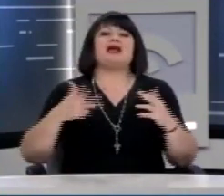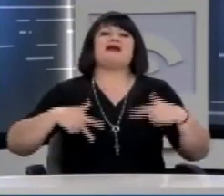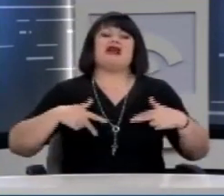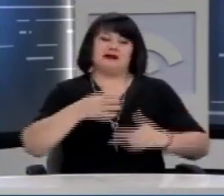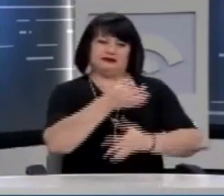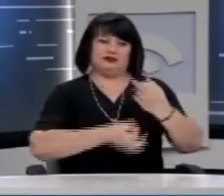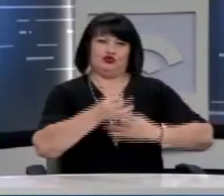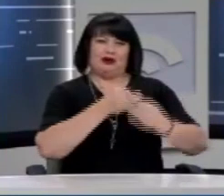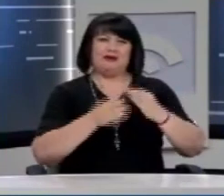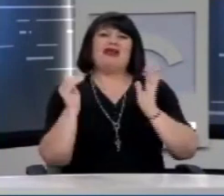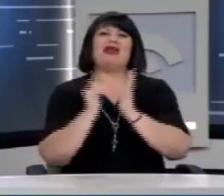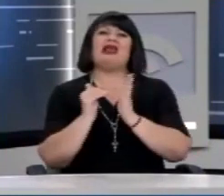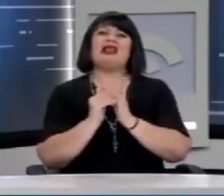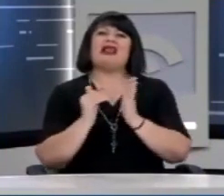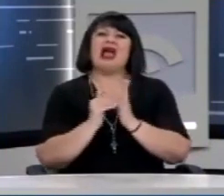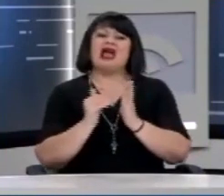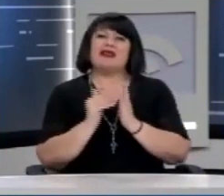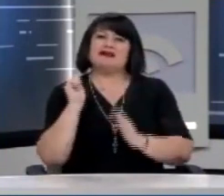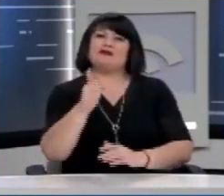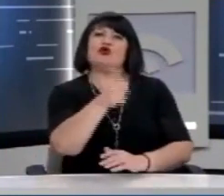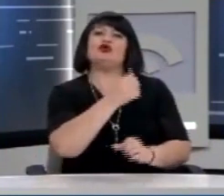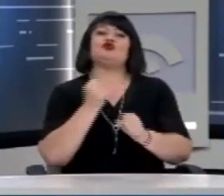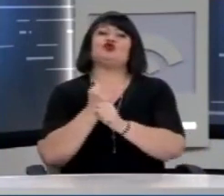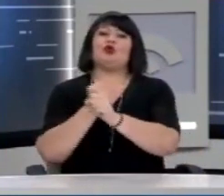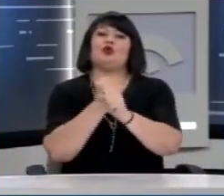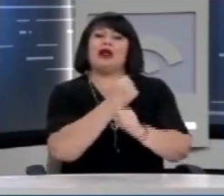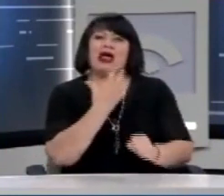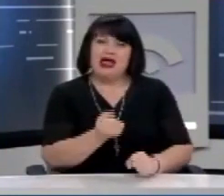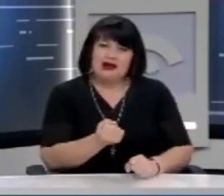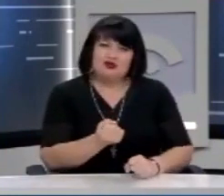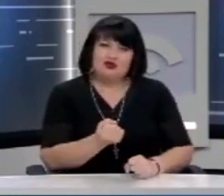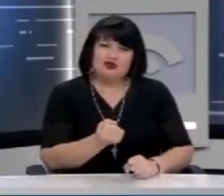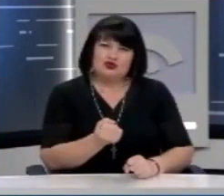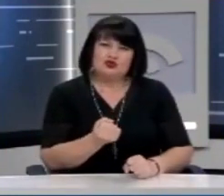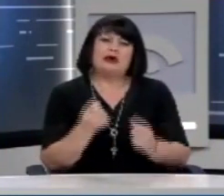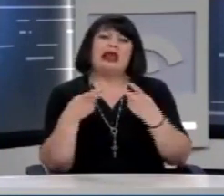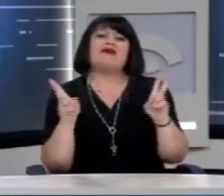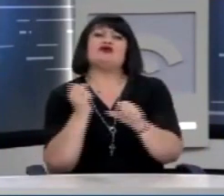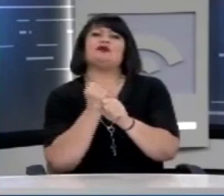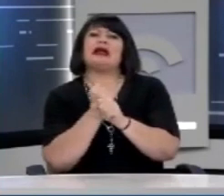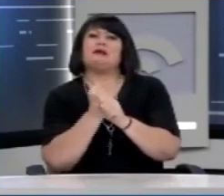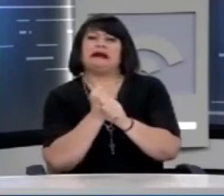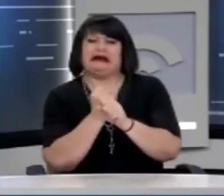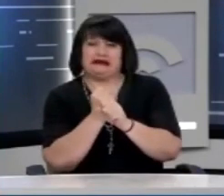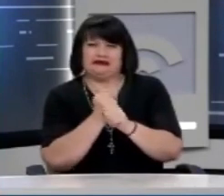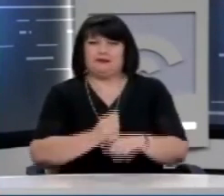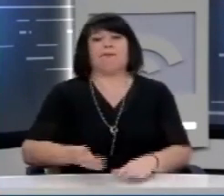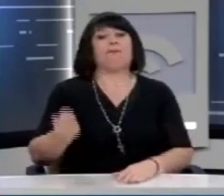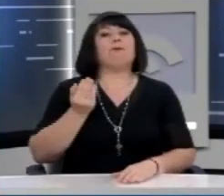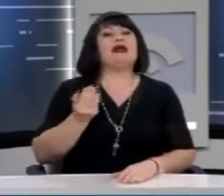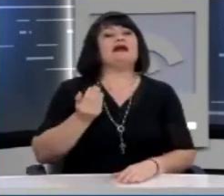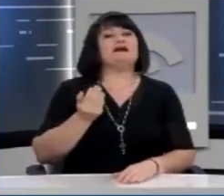κυβέρνησης και για τους χιλιάδες αυτοαπασχολούμενους, για μικρούς ελεύθερους επαγγελματίες. Οι